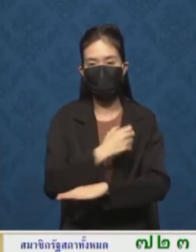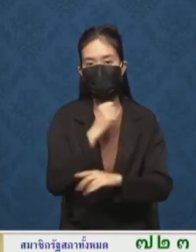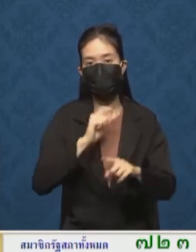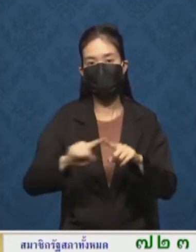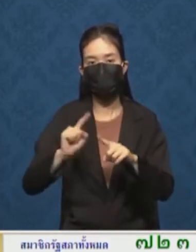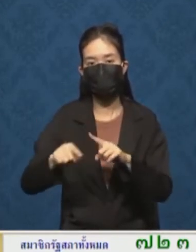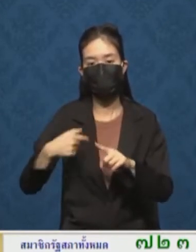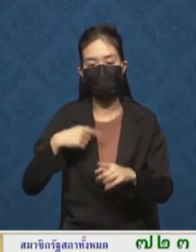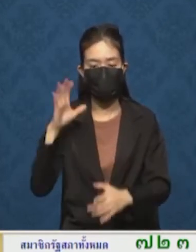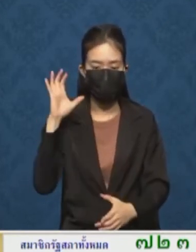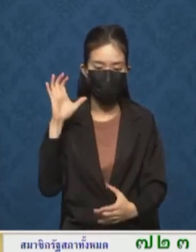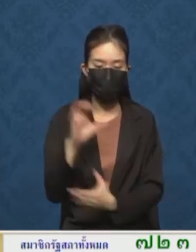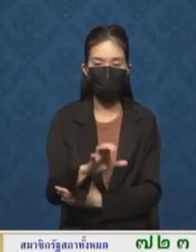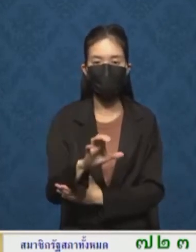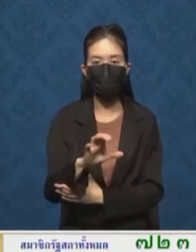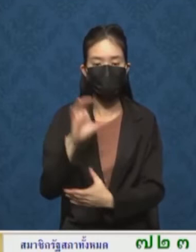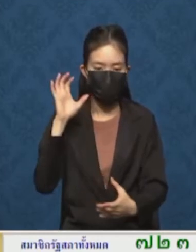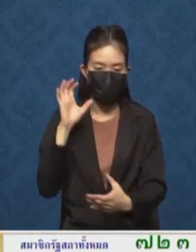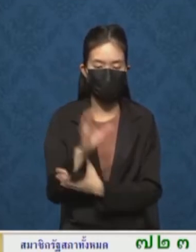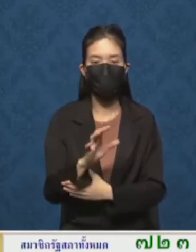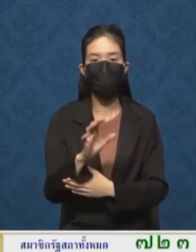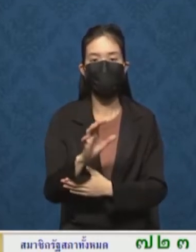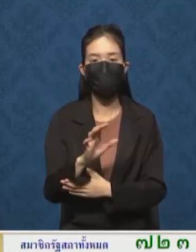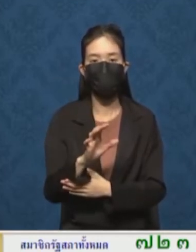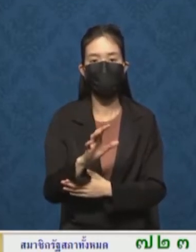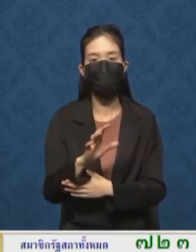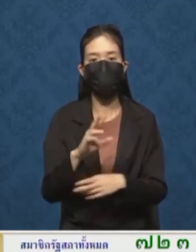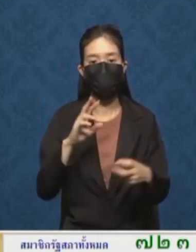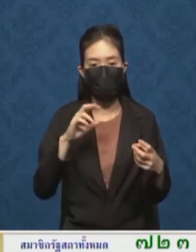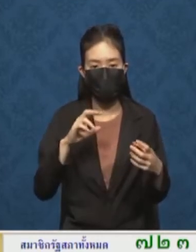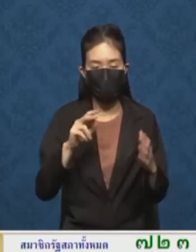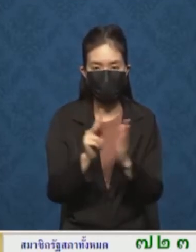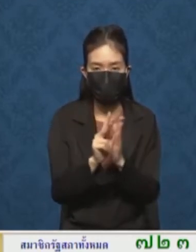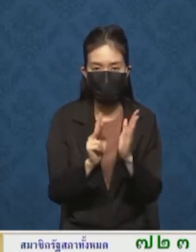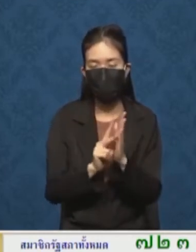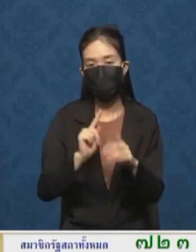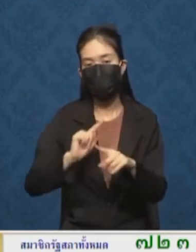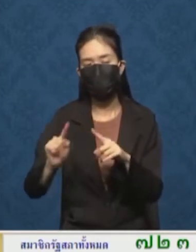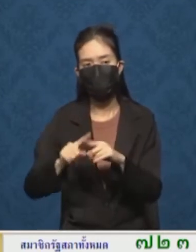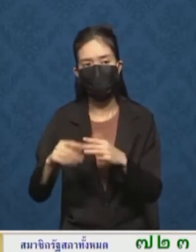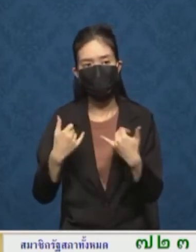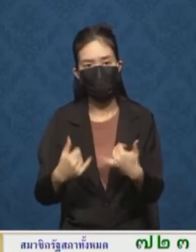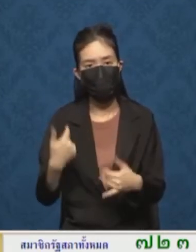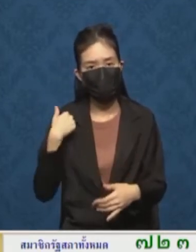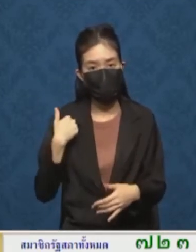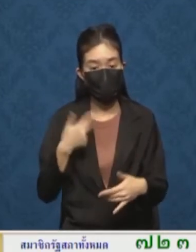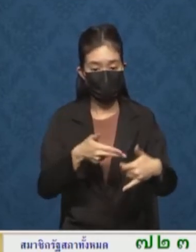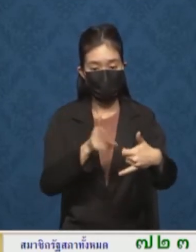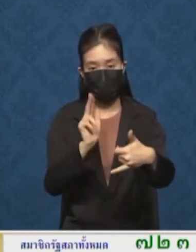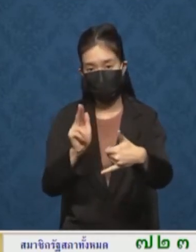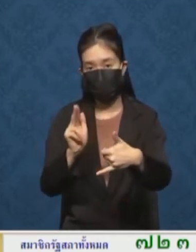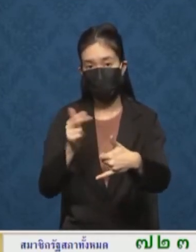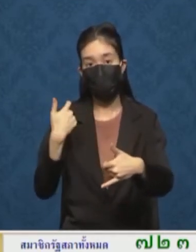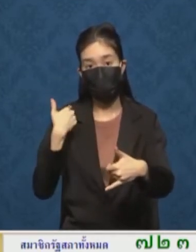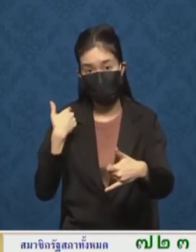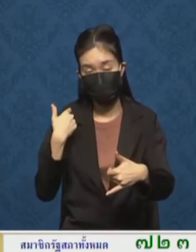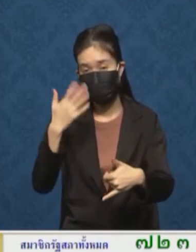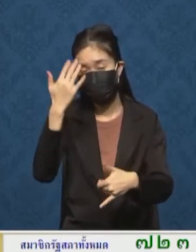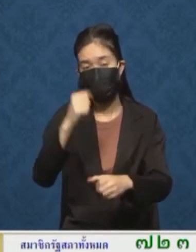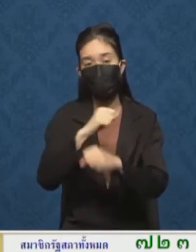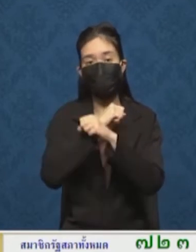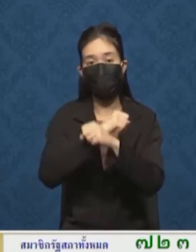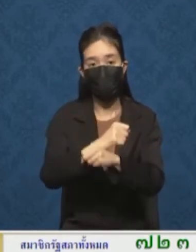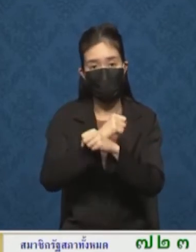ใช้กฎหมายอาจะถงขนใช้อาวุกใช้มาแล้นะครับมีการถูกยิไมวาอาวุแล้แลแต่เธอจะการปากปากถามว่